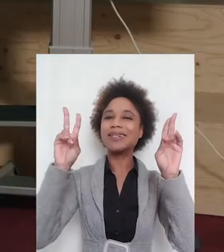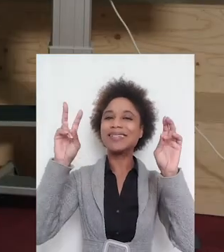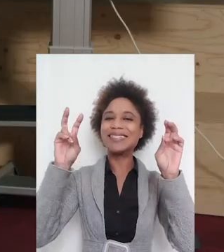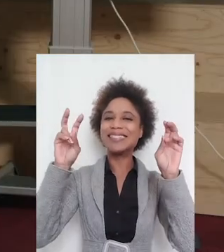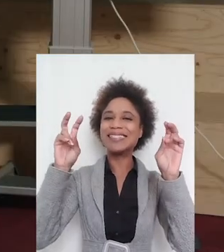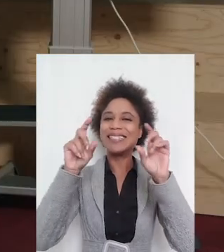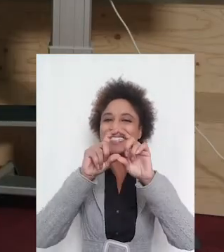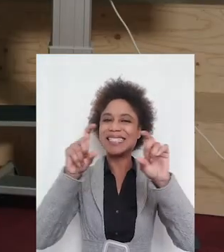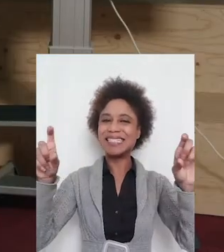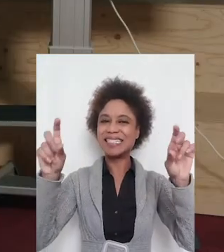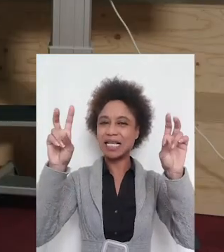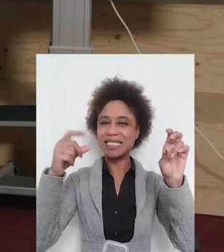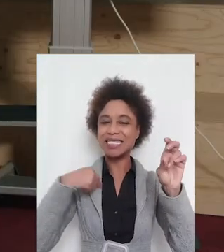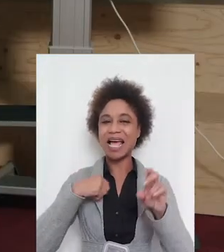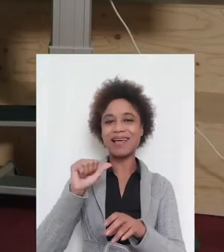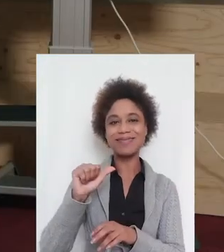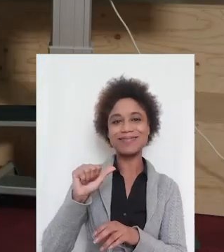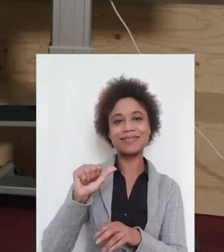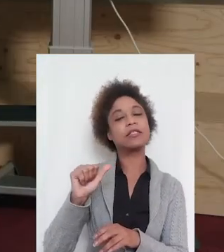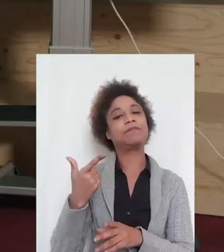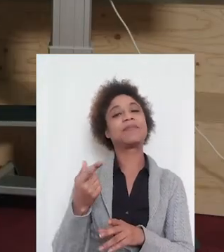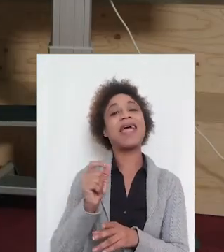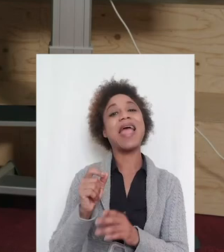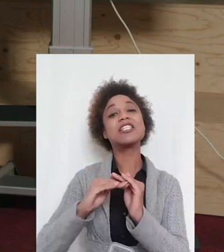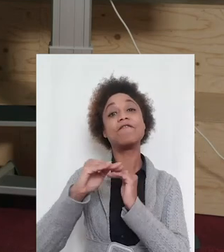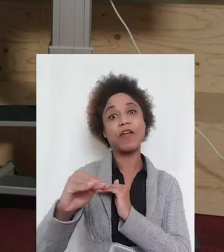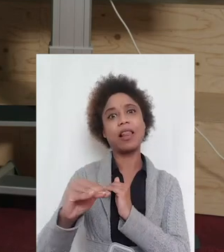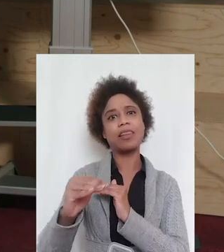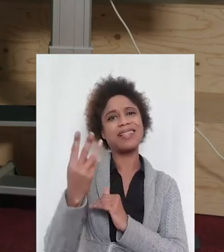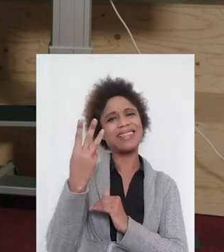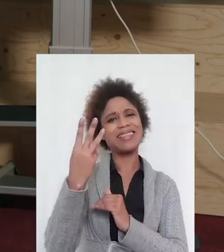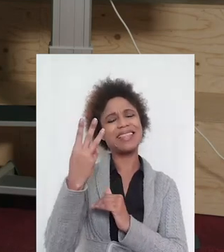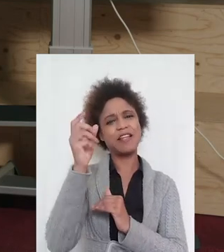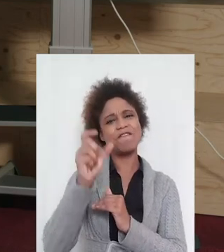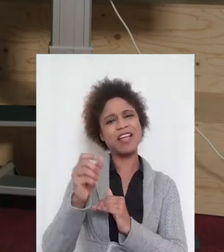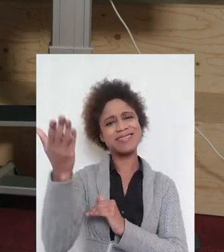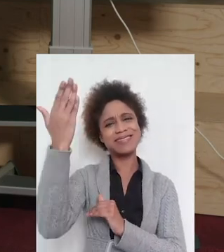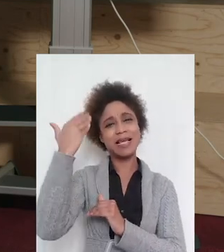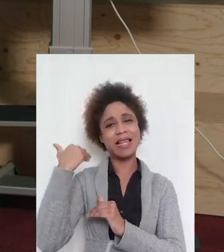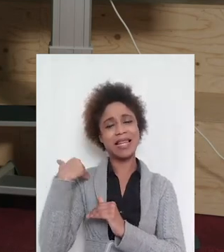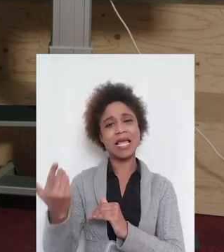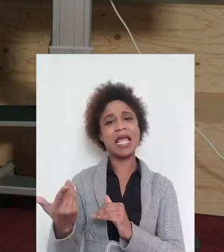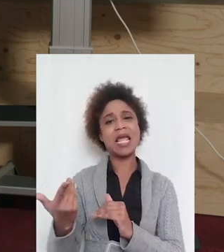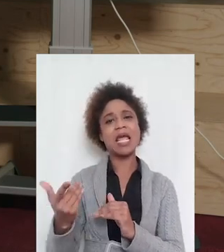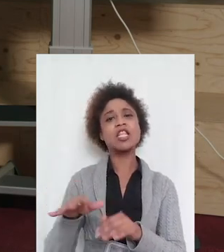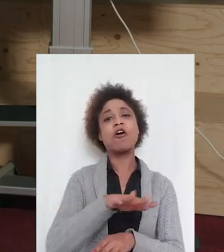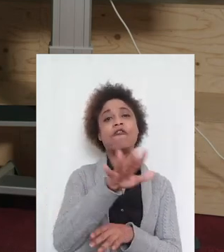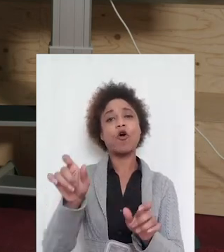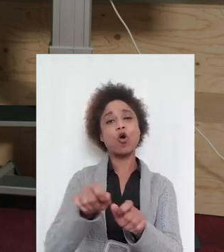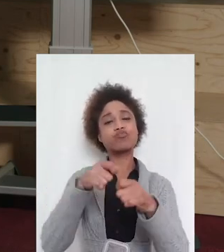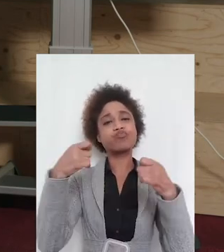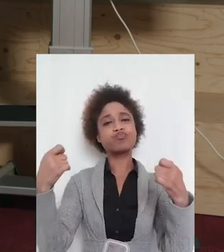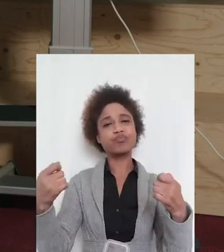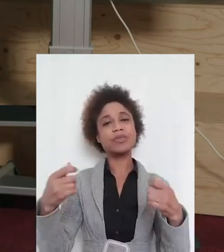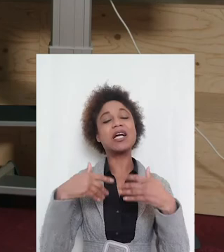van Aertvelde uit haar column die 3 weken geleden in de Volkskrant verscheen met de titel Gun gehandicapte mensen ook